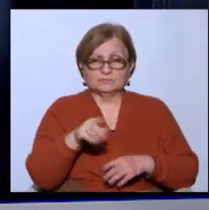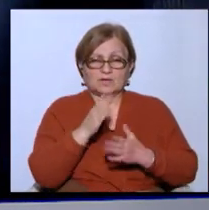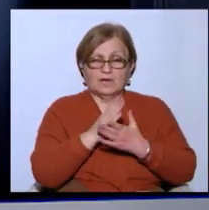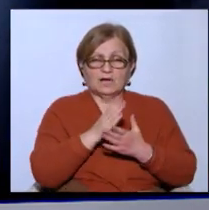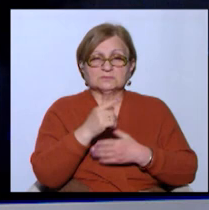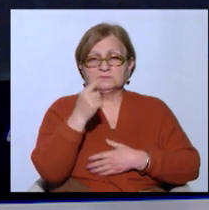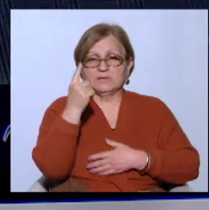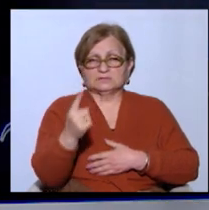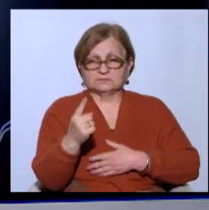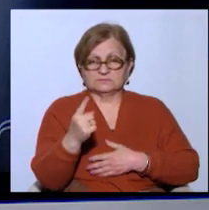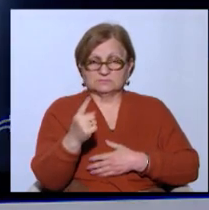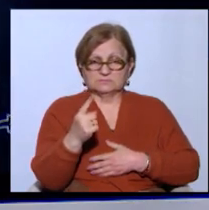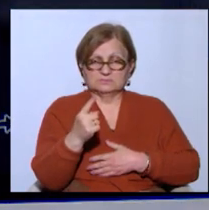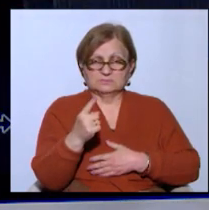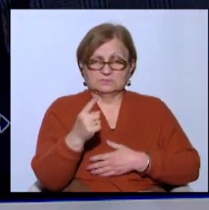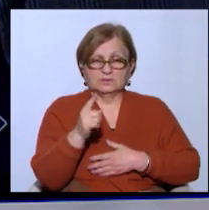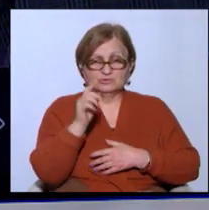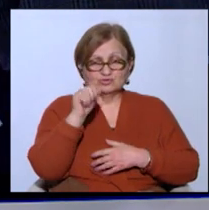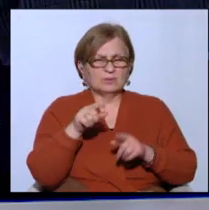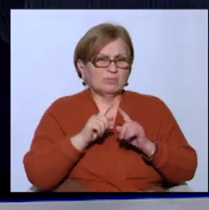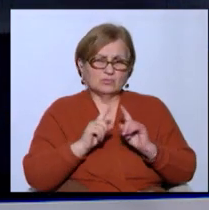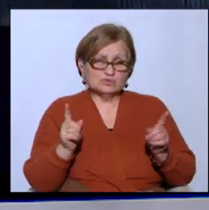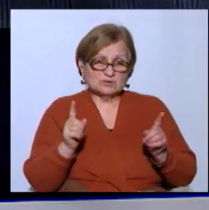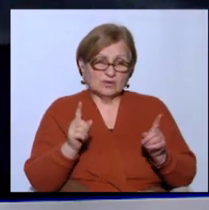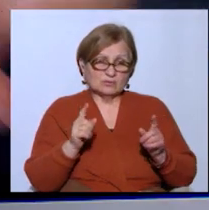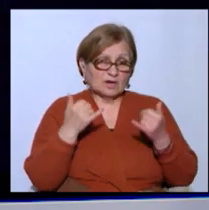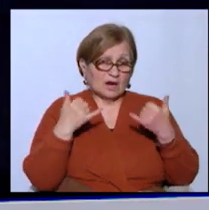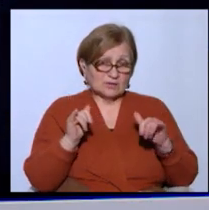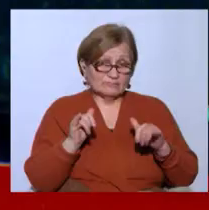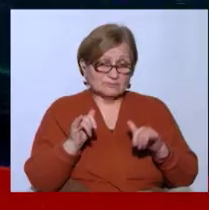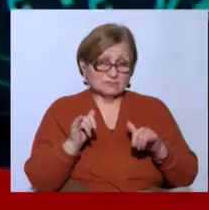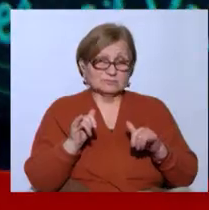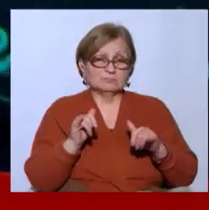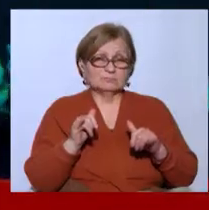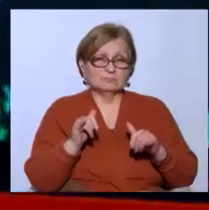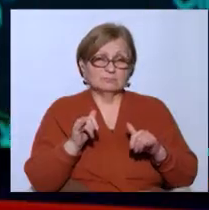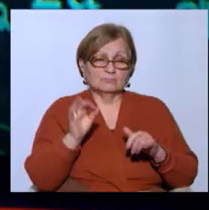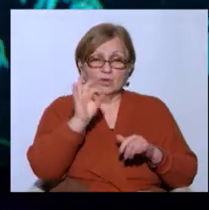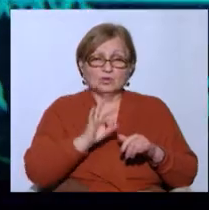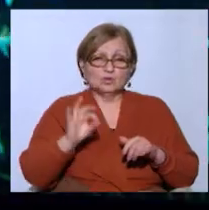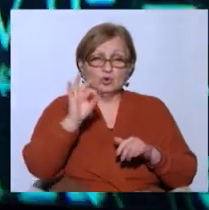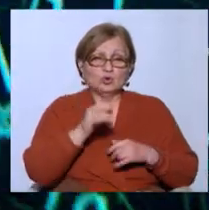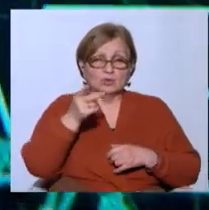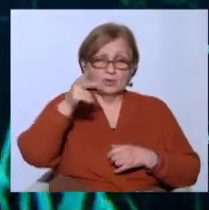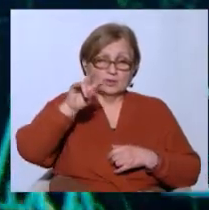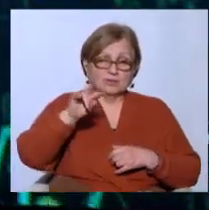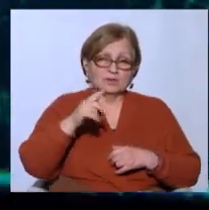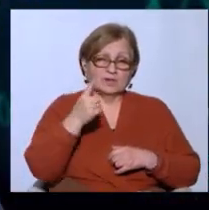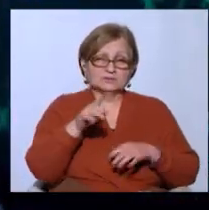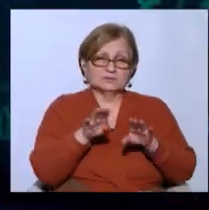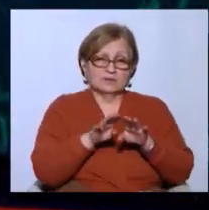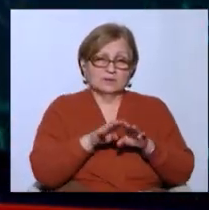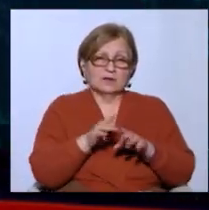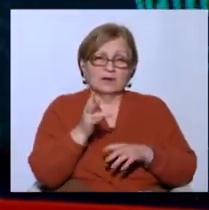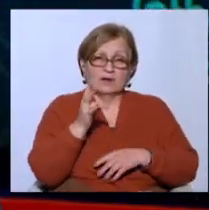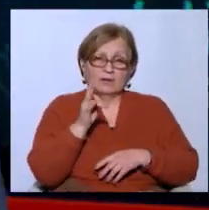რაც შეიძლება უცნაურად გამოიყურებოდეს ისევე როგორც მაგალითად 0 ხარისხში, ხო, რიცხვი 1-ის ტოლი,